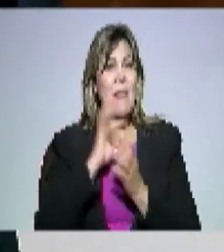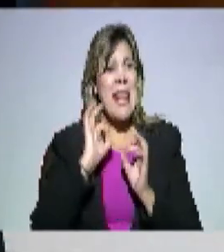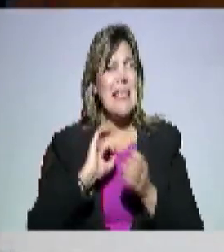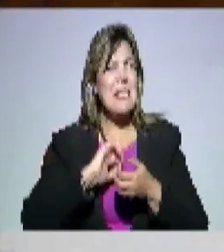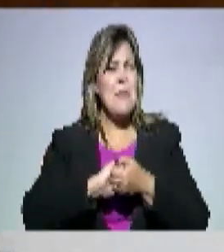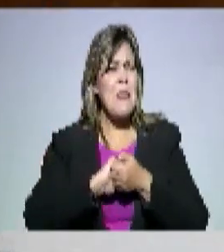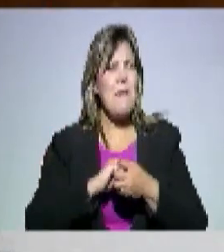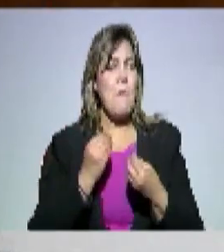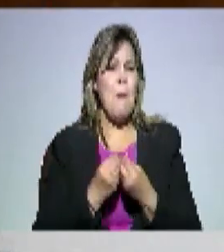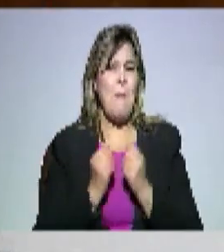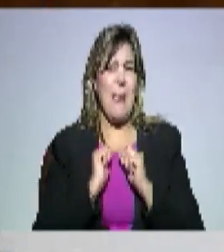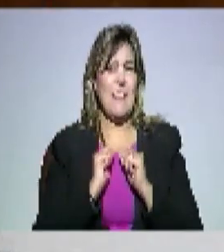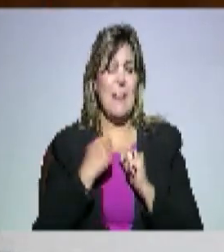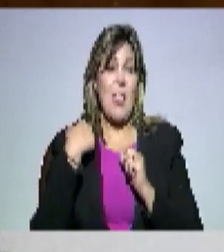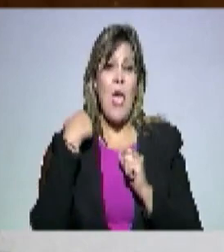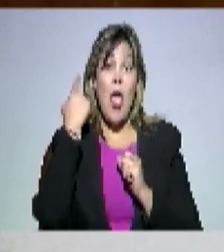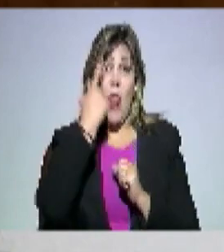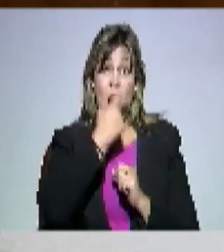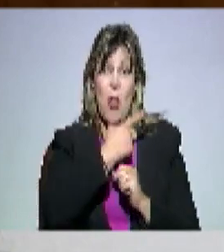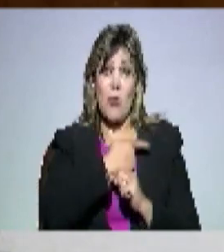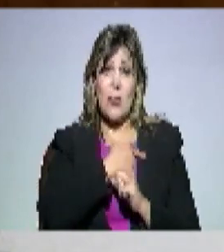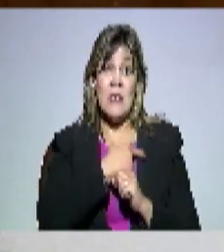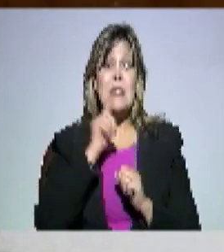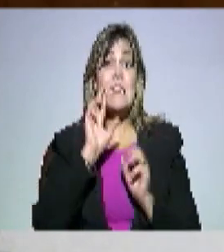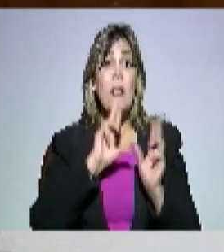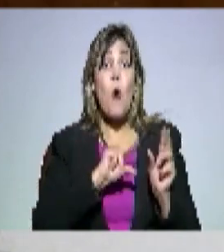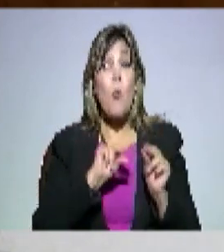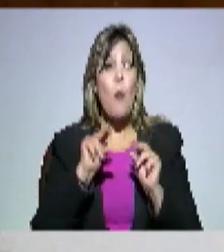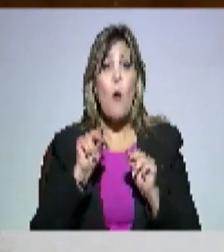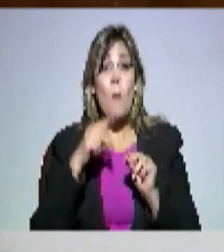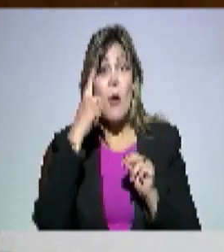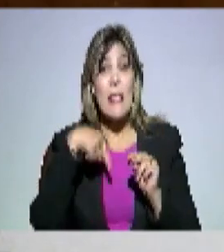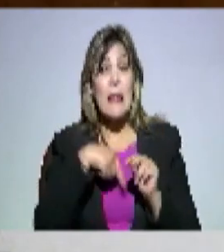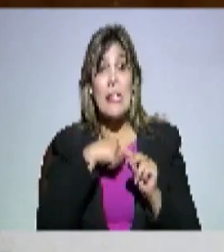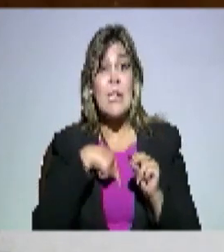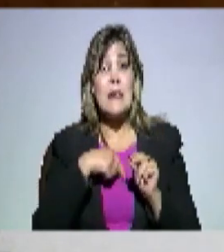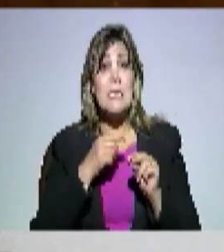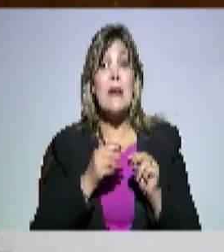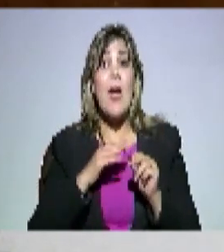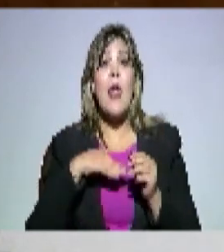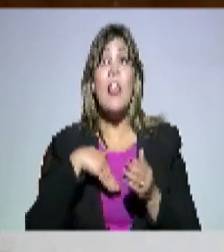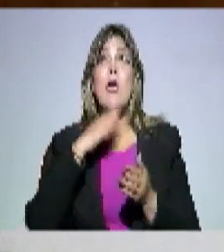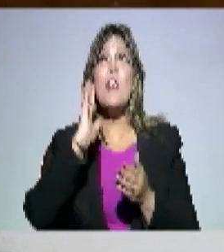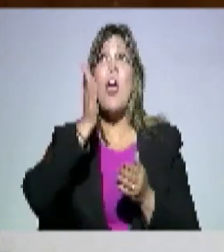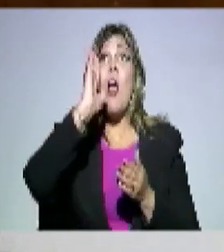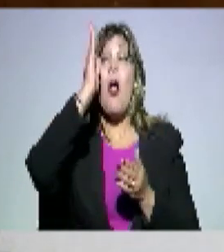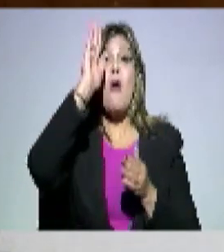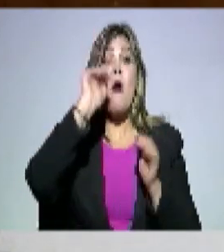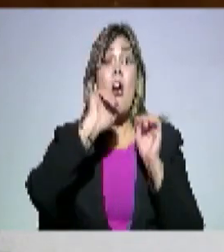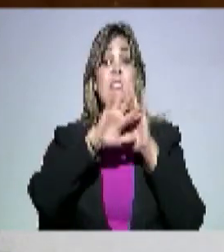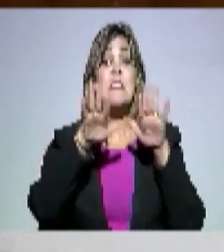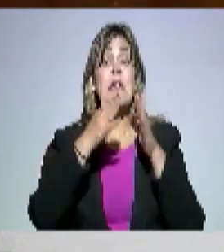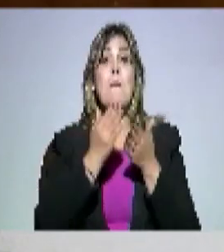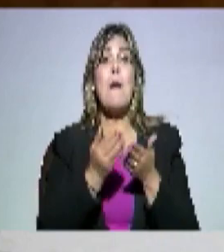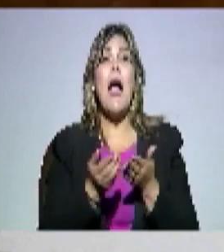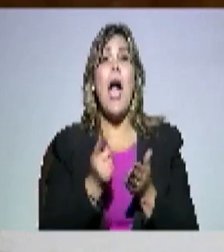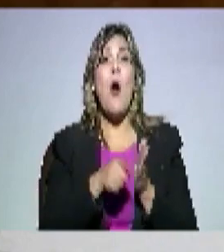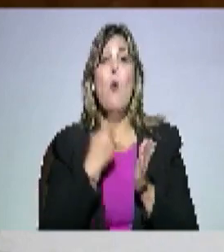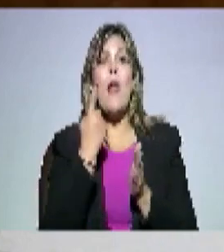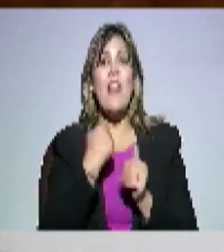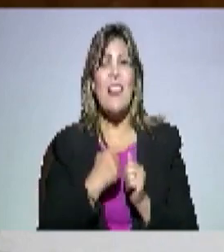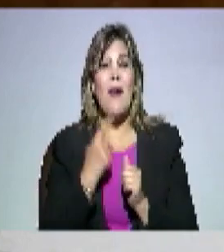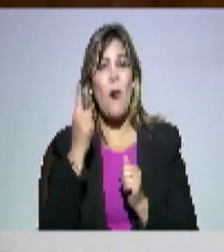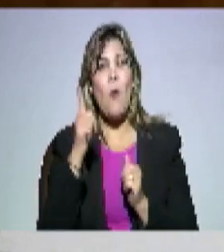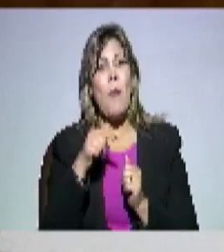دولت دول الكنيسه اللي ثبتنا للسماء كنيسه في جزء منها عايش على الارض نسميها الكنيسه